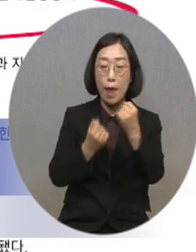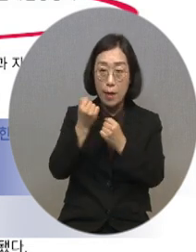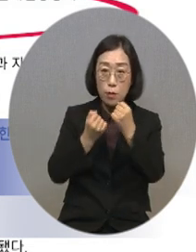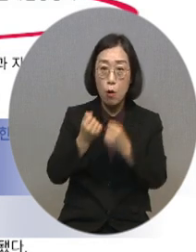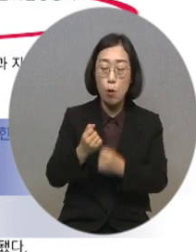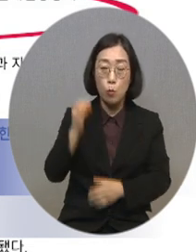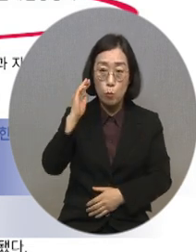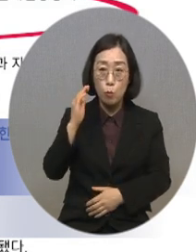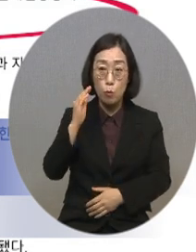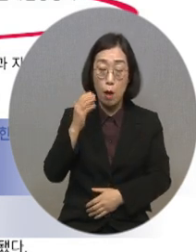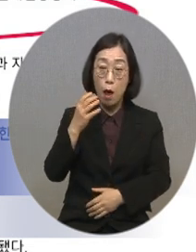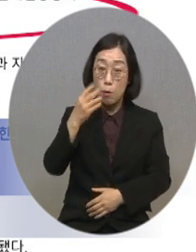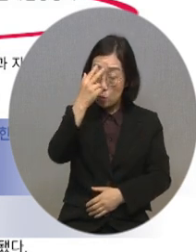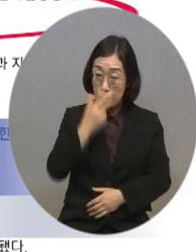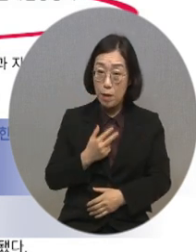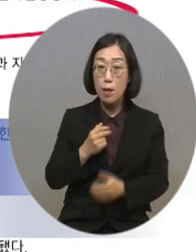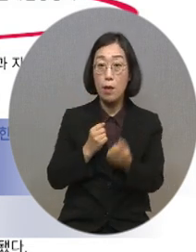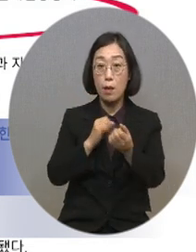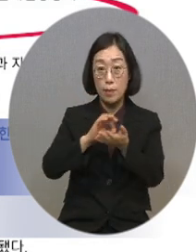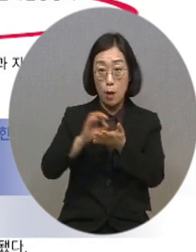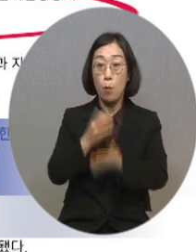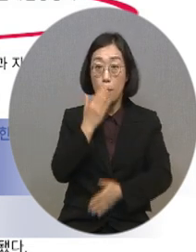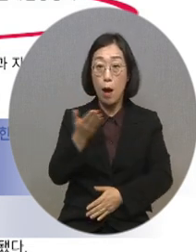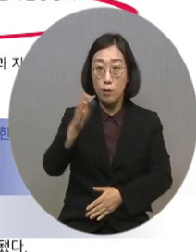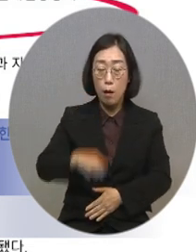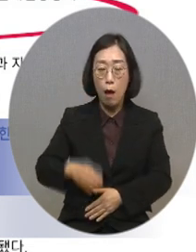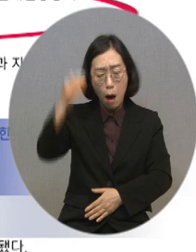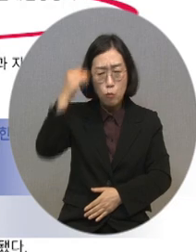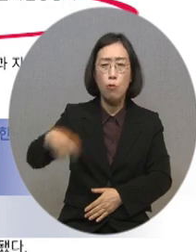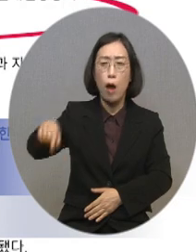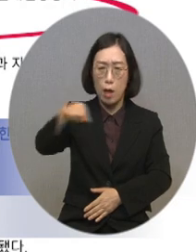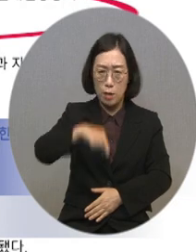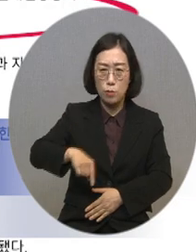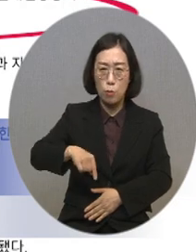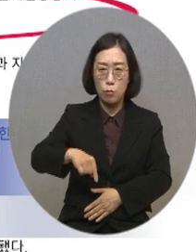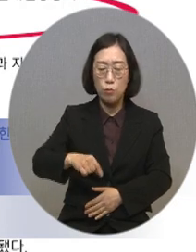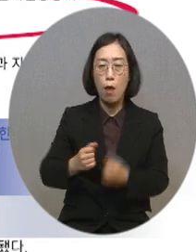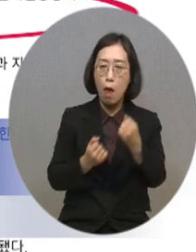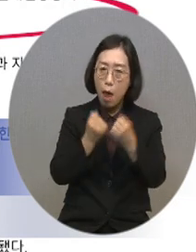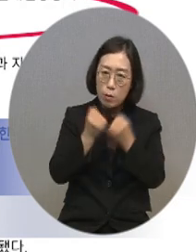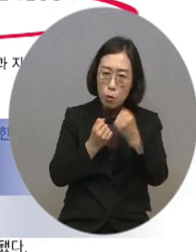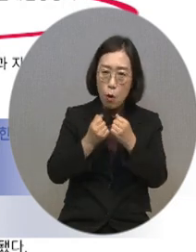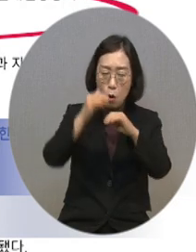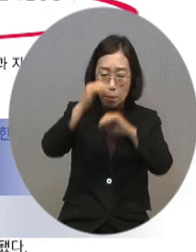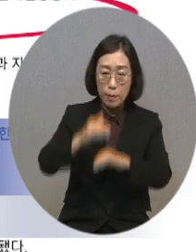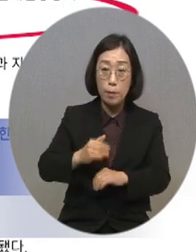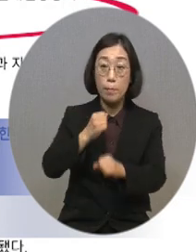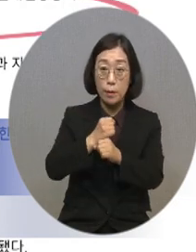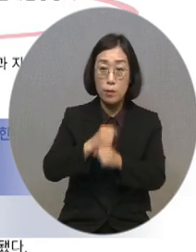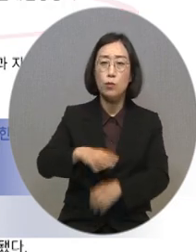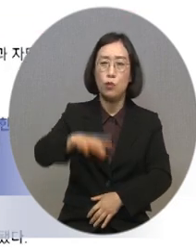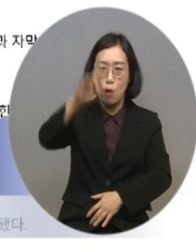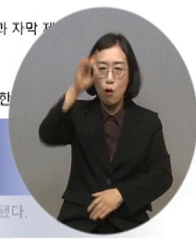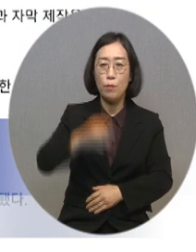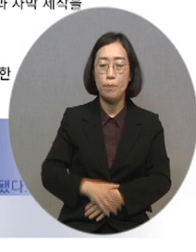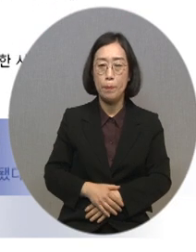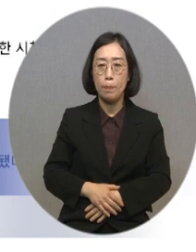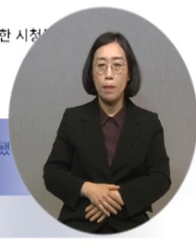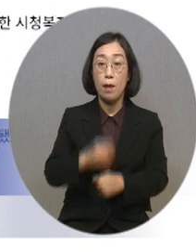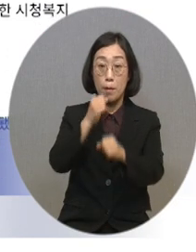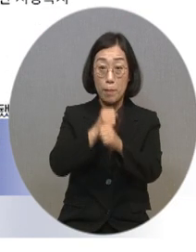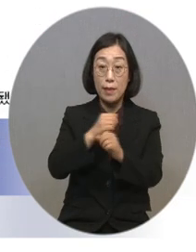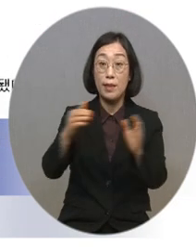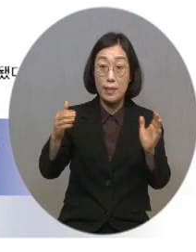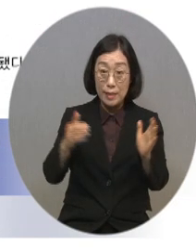이용할 수 있었지만 국내 ott 플랫폼에서 화면 해설 방송이 제작된 것은 이번이 처음인데요 제작이